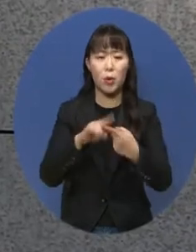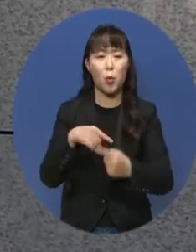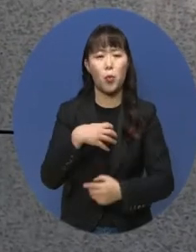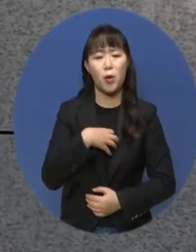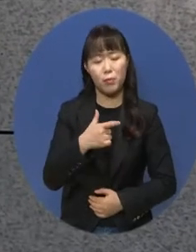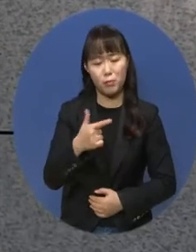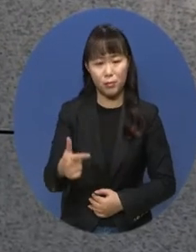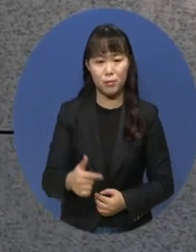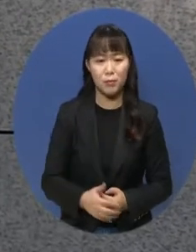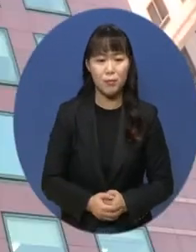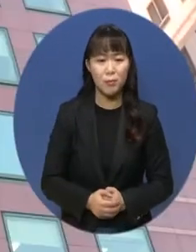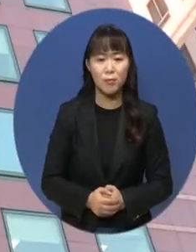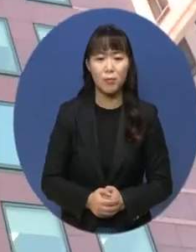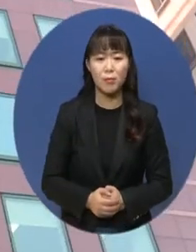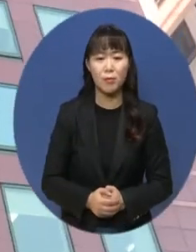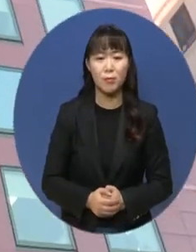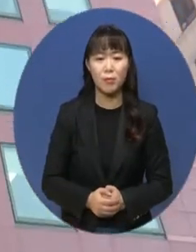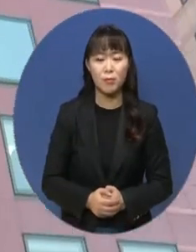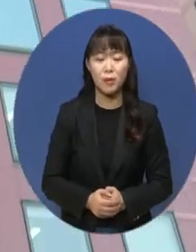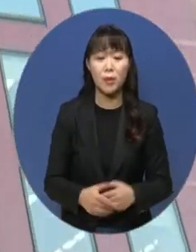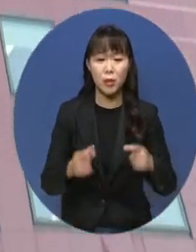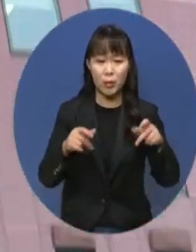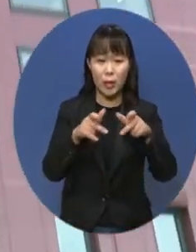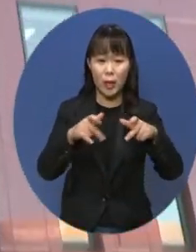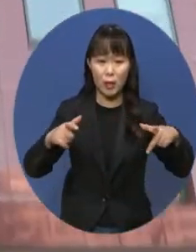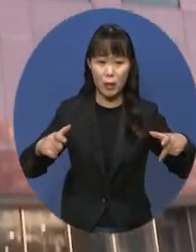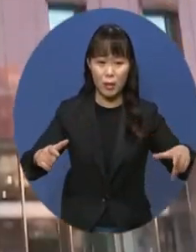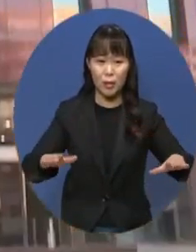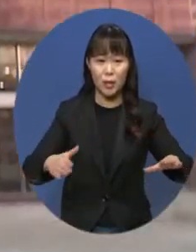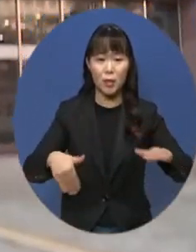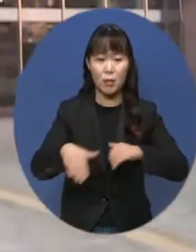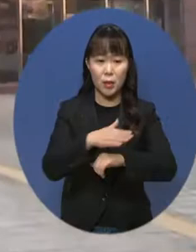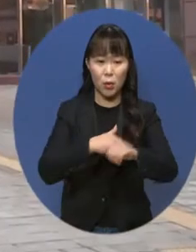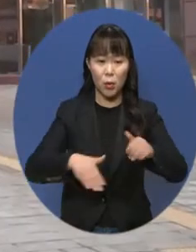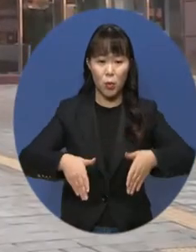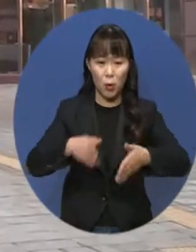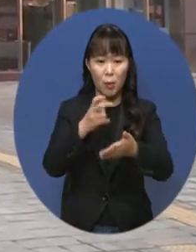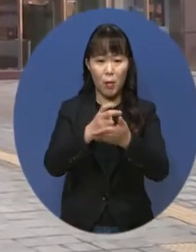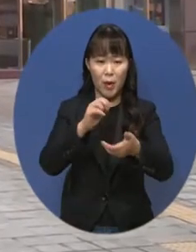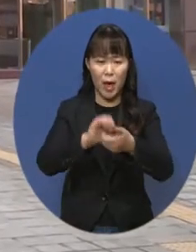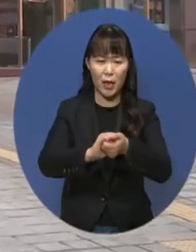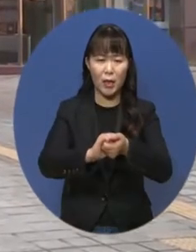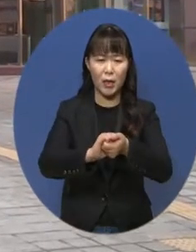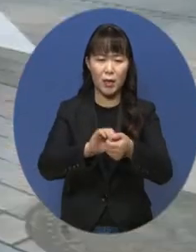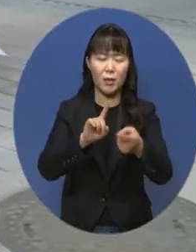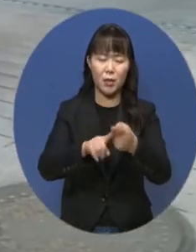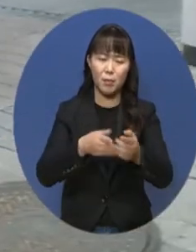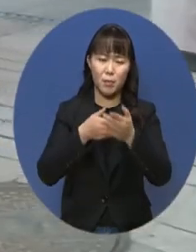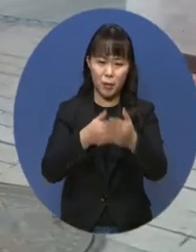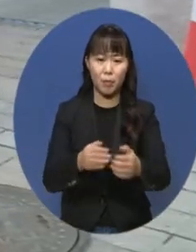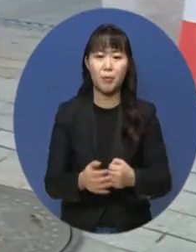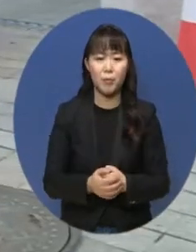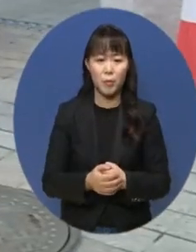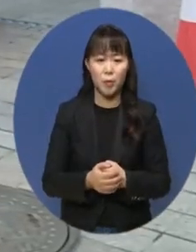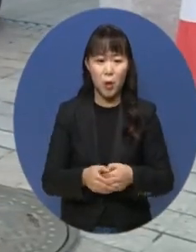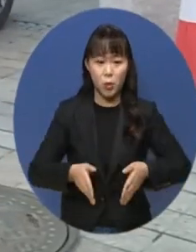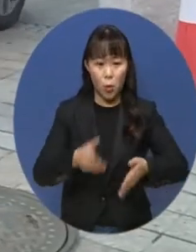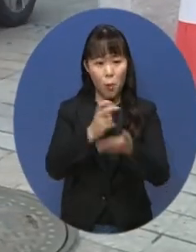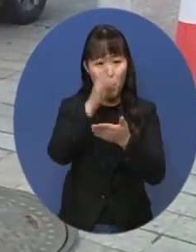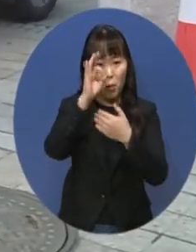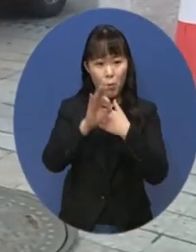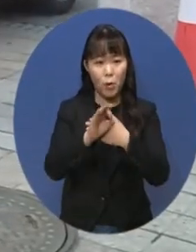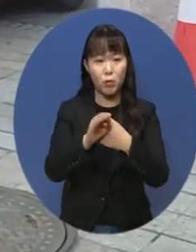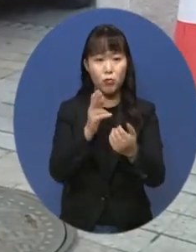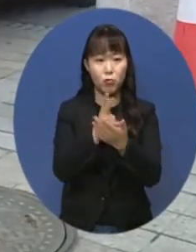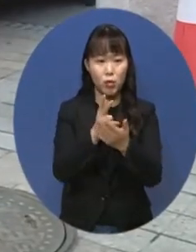노출된 실정입니다. 이에 대해 장애계는 현행 도로법의 한계를 지적했습니다. 도로법에서는 주차장